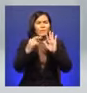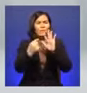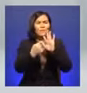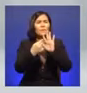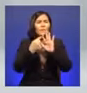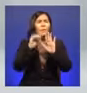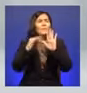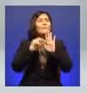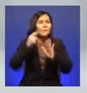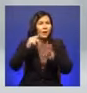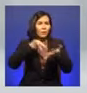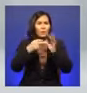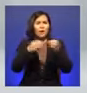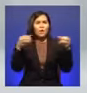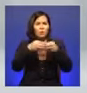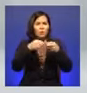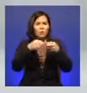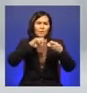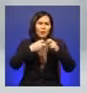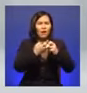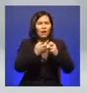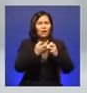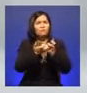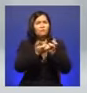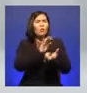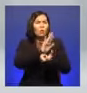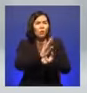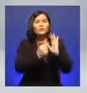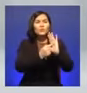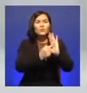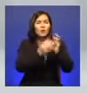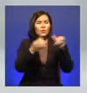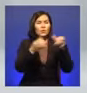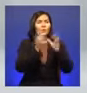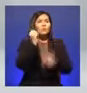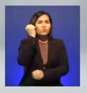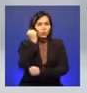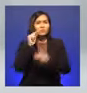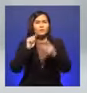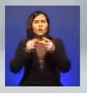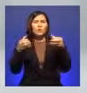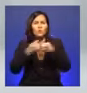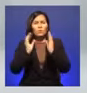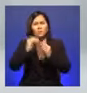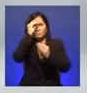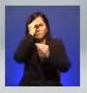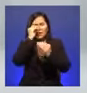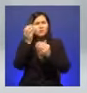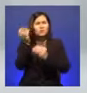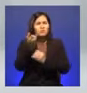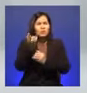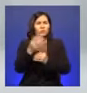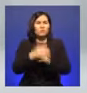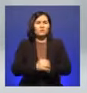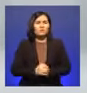ญหาสูงมากเลยสำหรับบางกลุ่มนะคะที่ทั้งยากจนแล้วก็อาจจะมีการศึกษาน้อยเนี่ยผลกระทบเหล่านี้จ